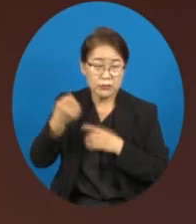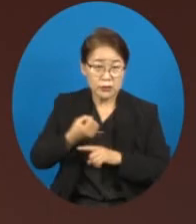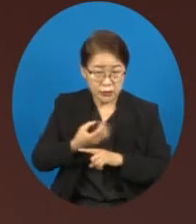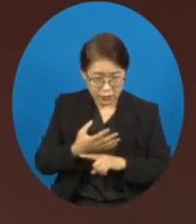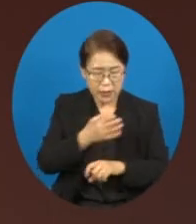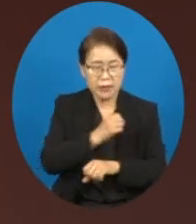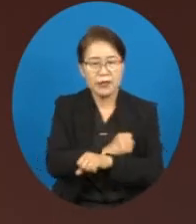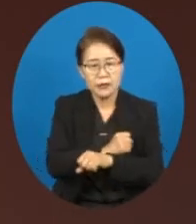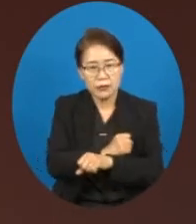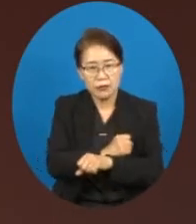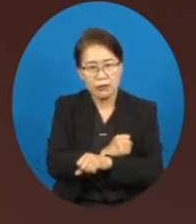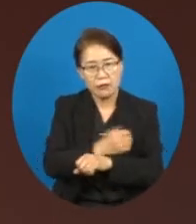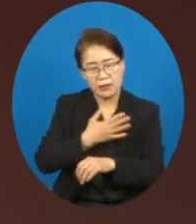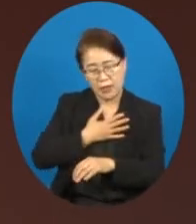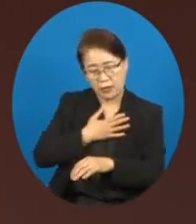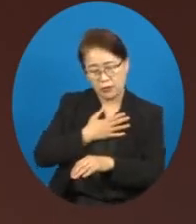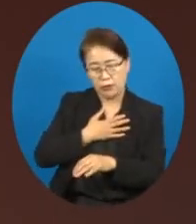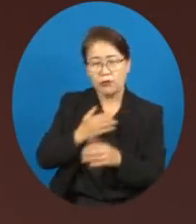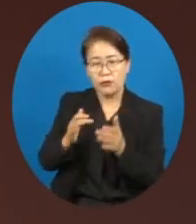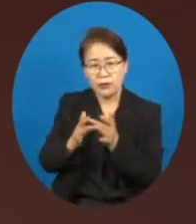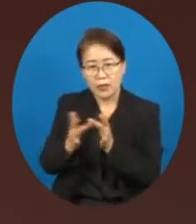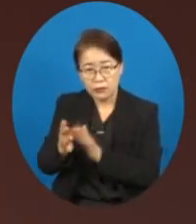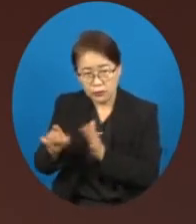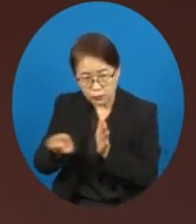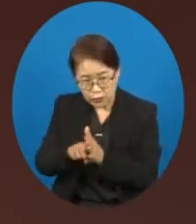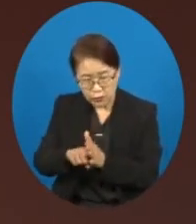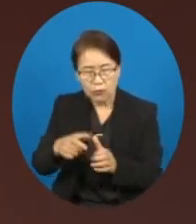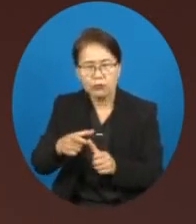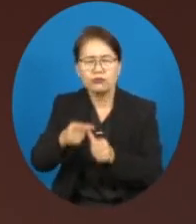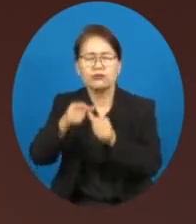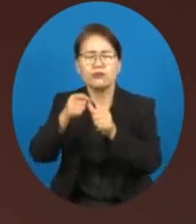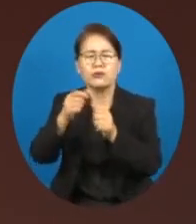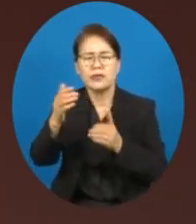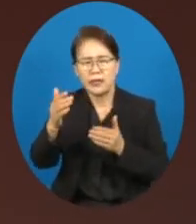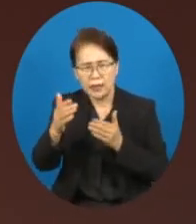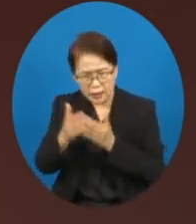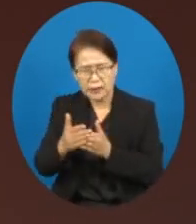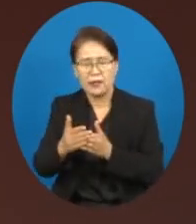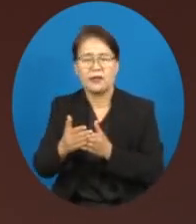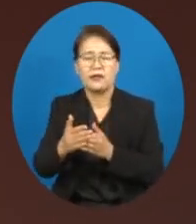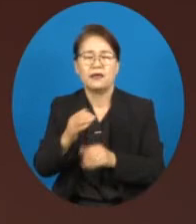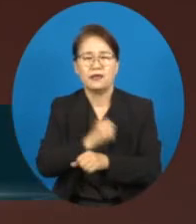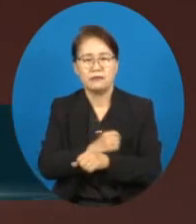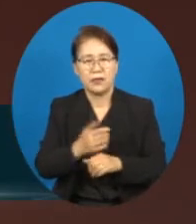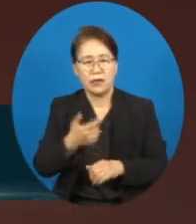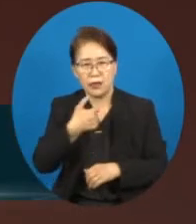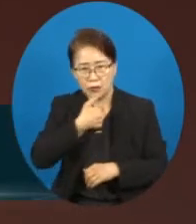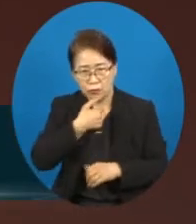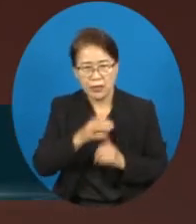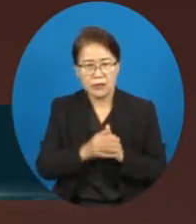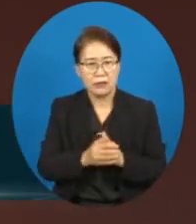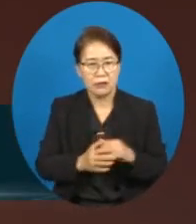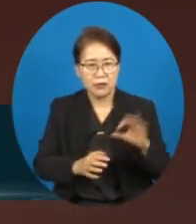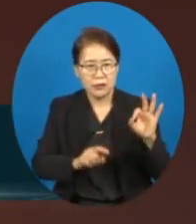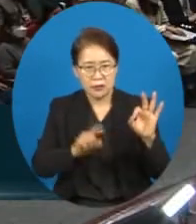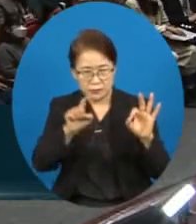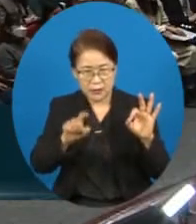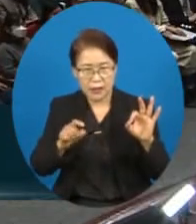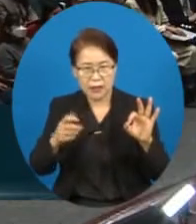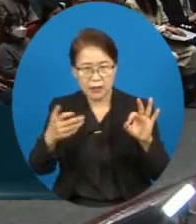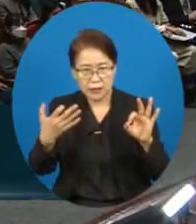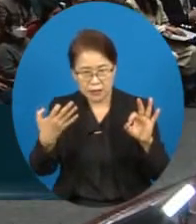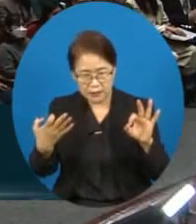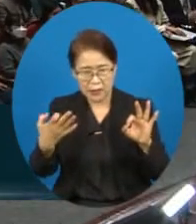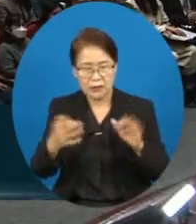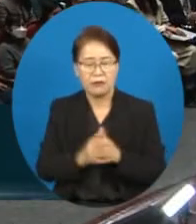하셔서 나로 하여금 예수를 믿고 구원에 이르게 하시는 거죠. 자, 로마서 10장 14절의 말씀을 읽겠습니다. 다